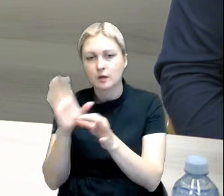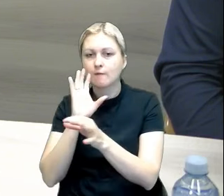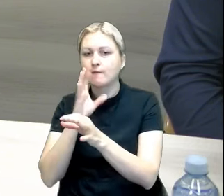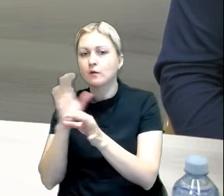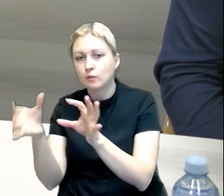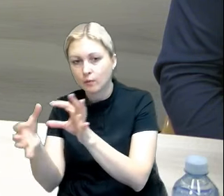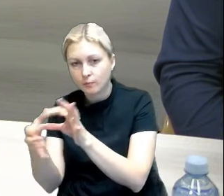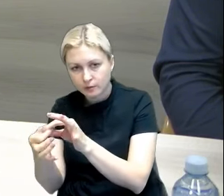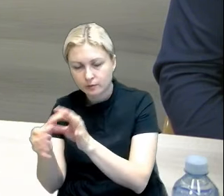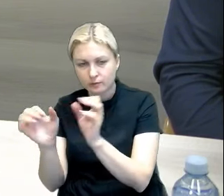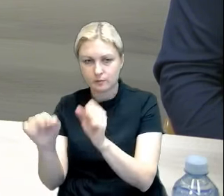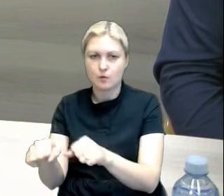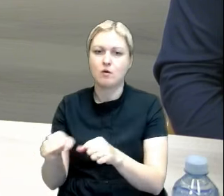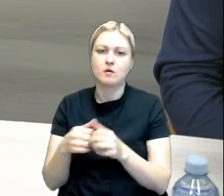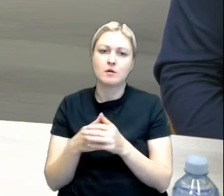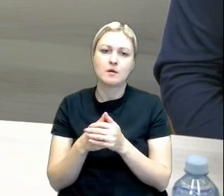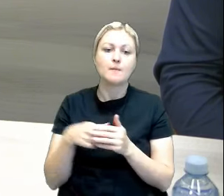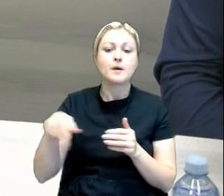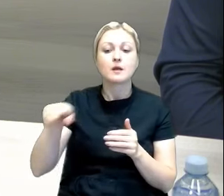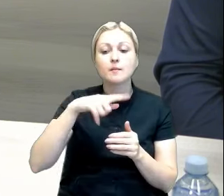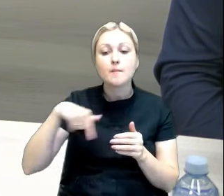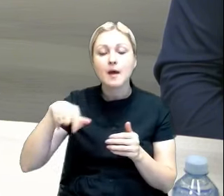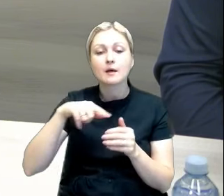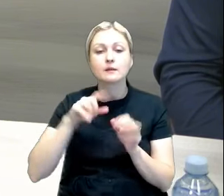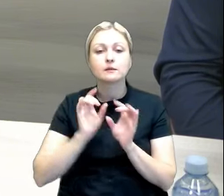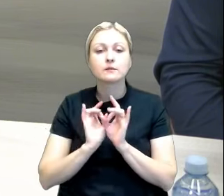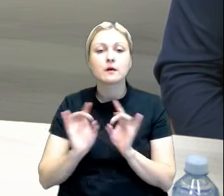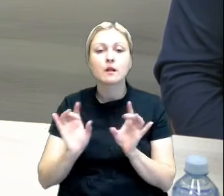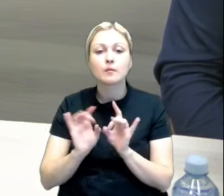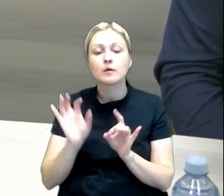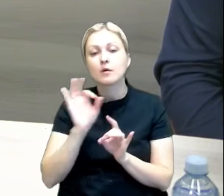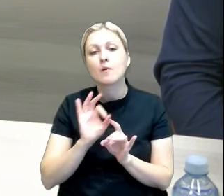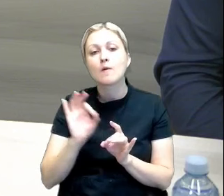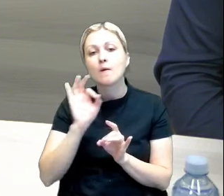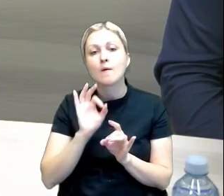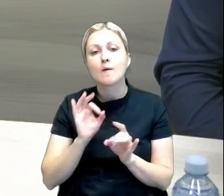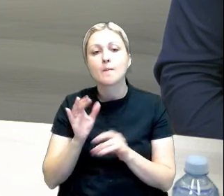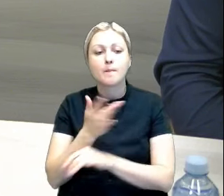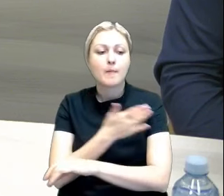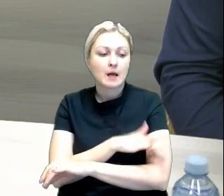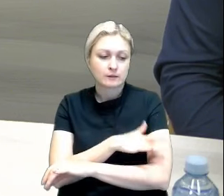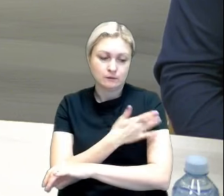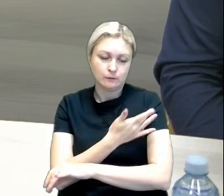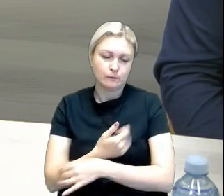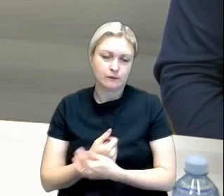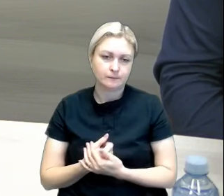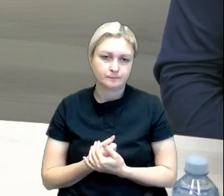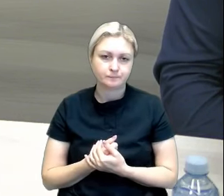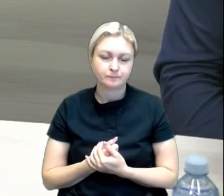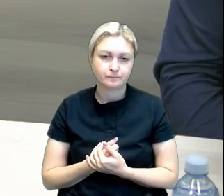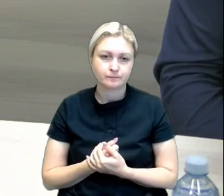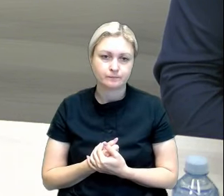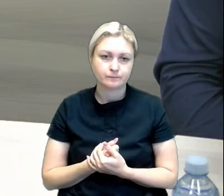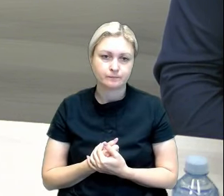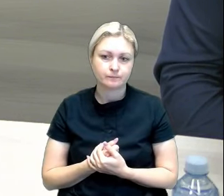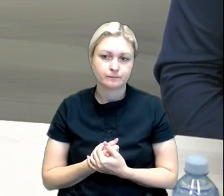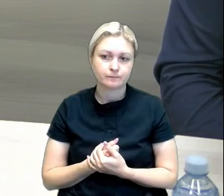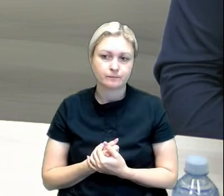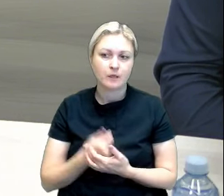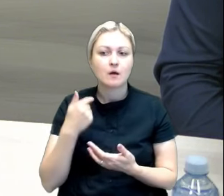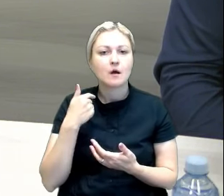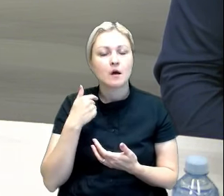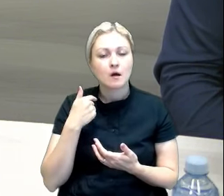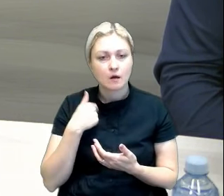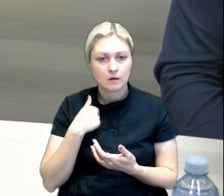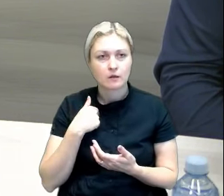aš manau mes turim kalbam apie paslaugą o ne apie vien jos vykdymo tam tikrą metodiką ir aš tikrai neabejoju kad a